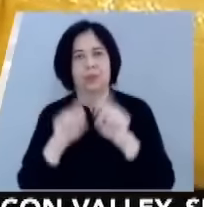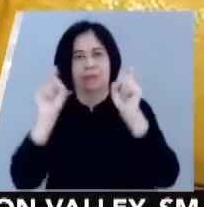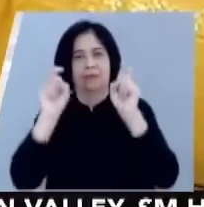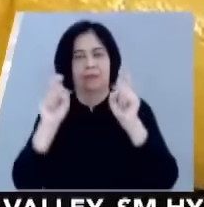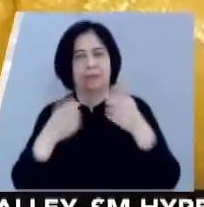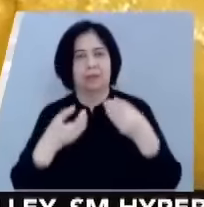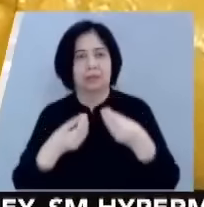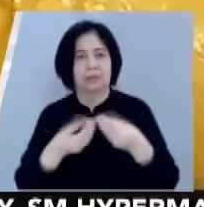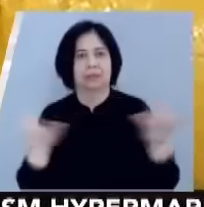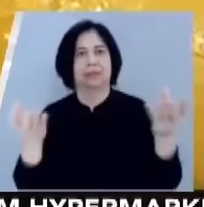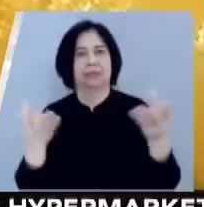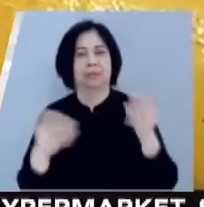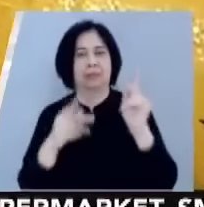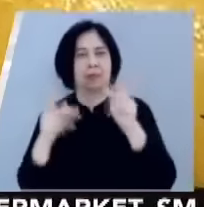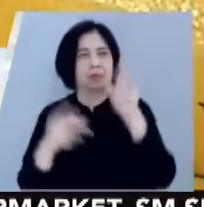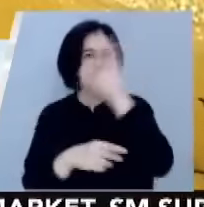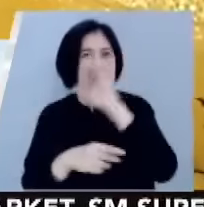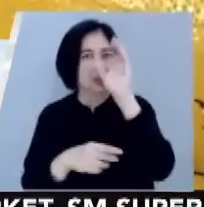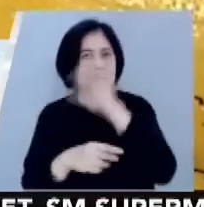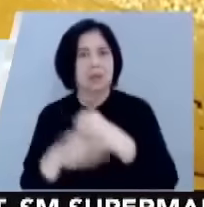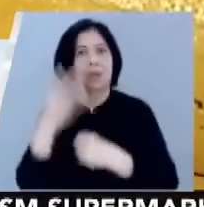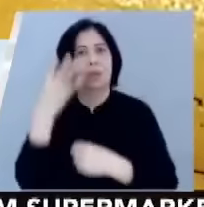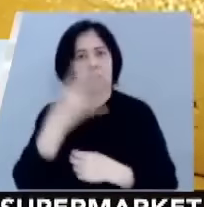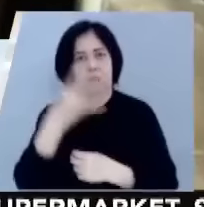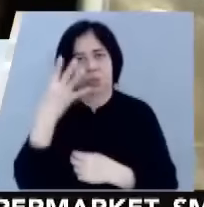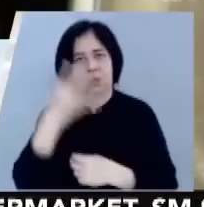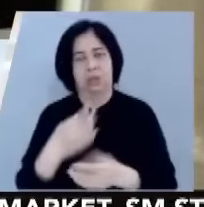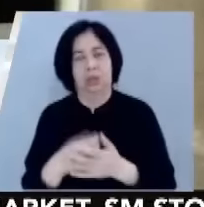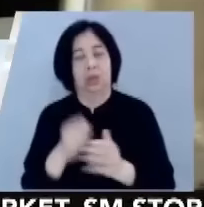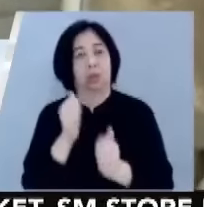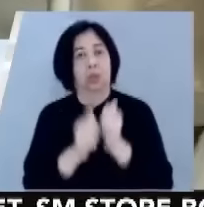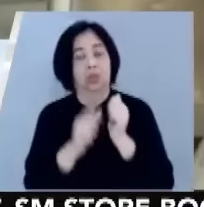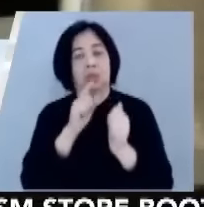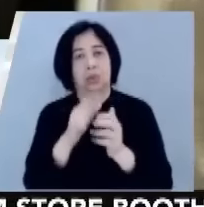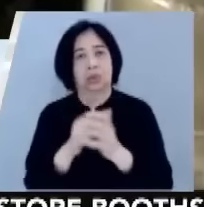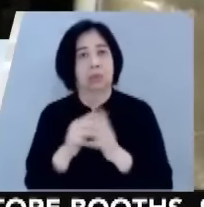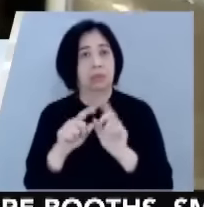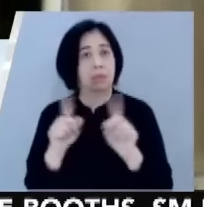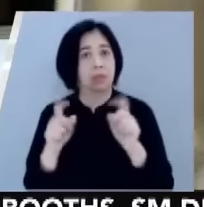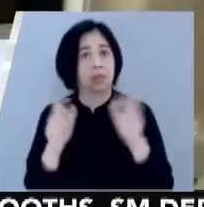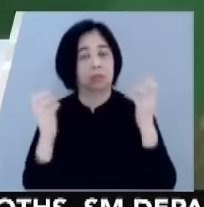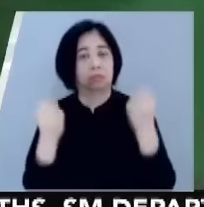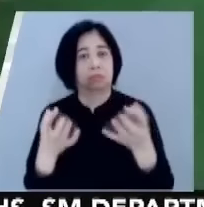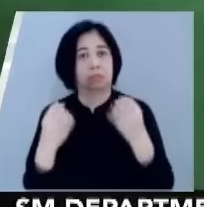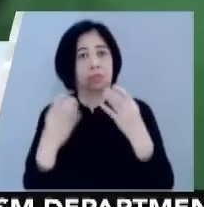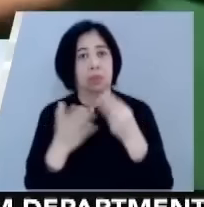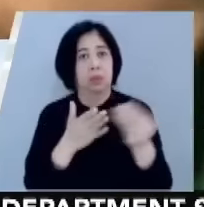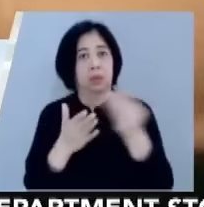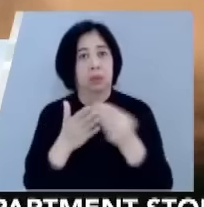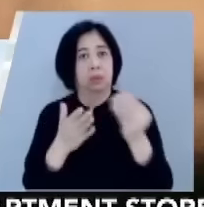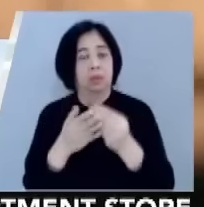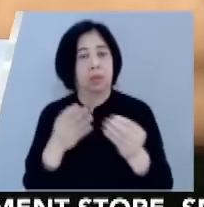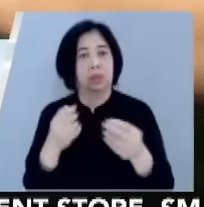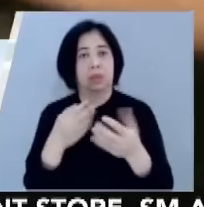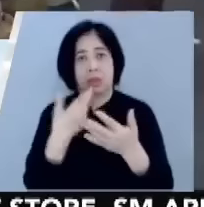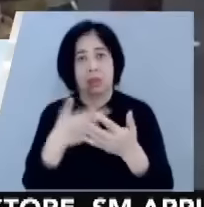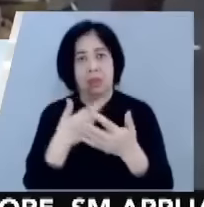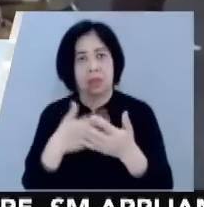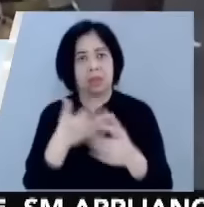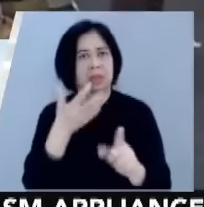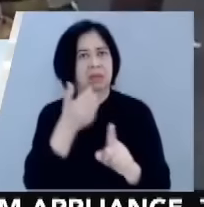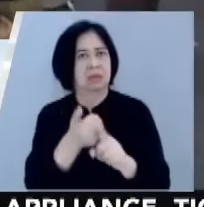tao talagang hinahanap is 40. Most talaga yan. Pero habang dumadami ang nakakabili ng mas murang bigas, naapektuhan ng